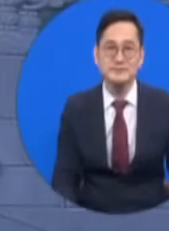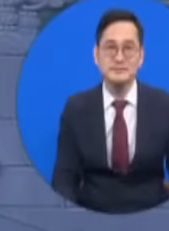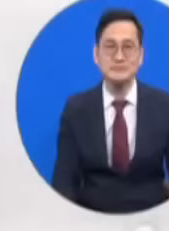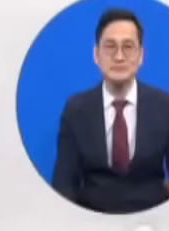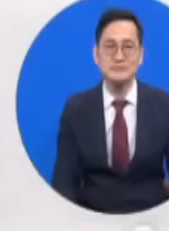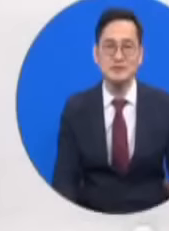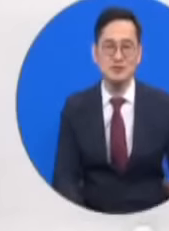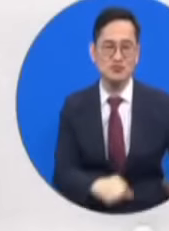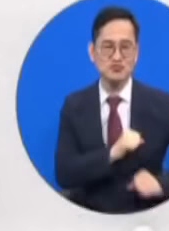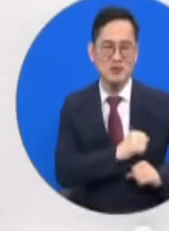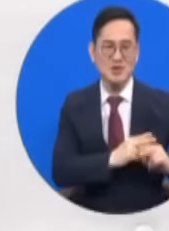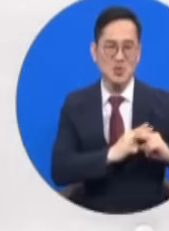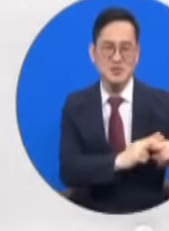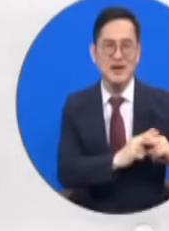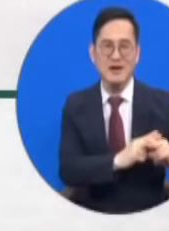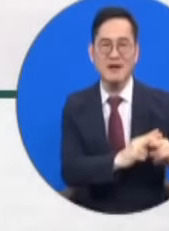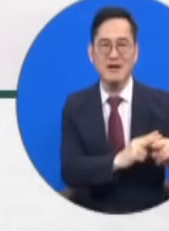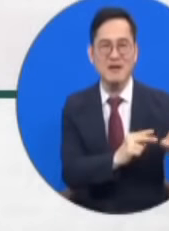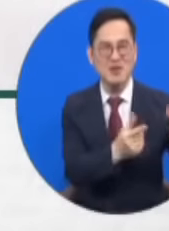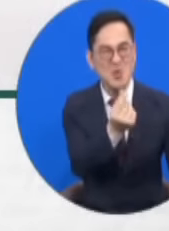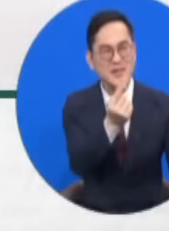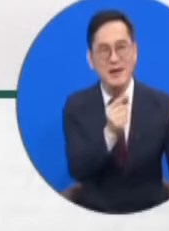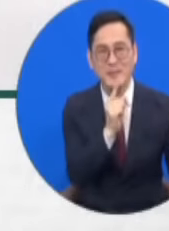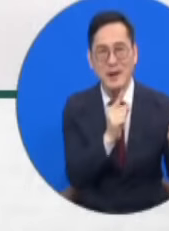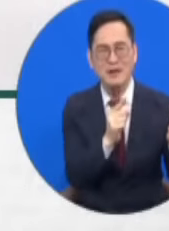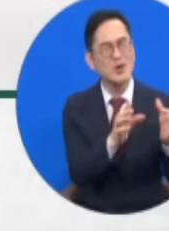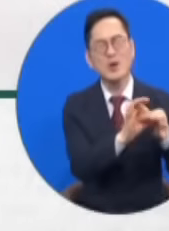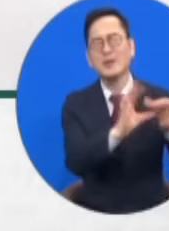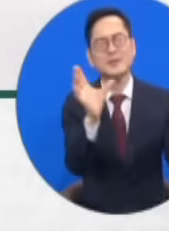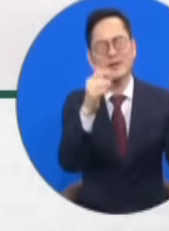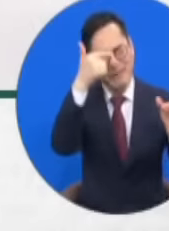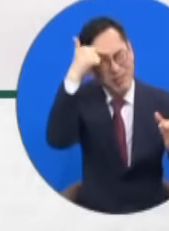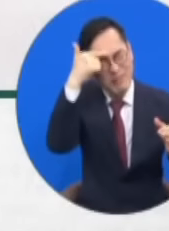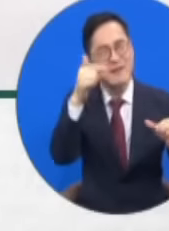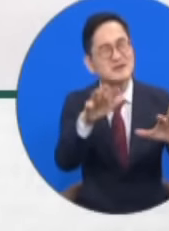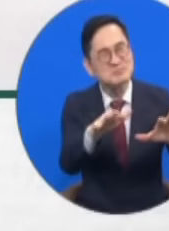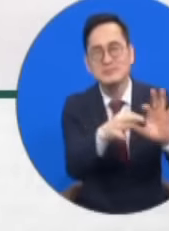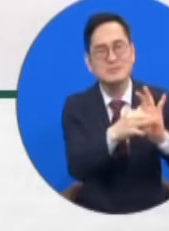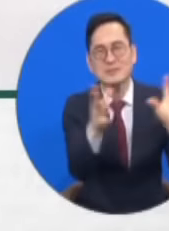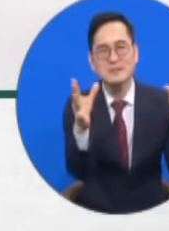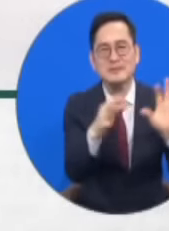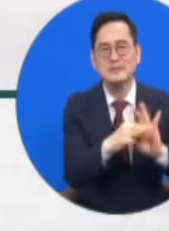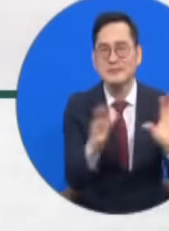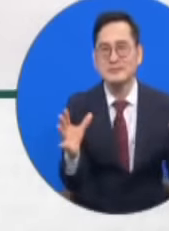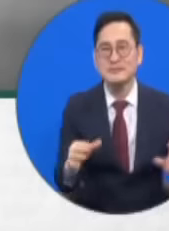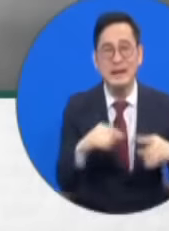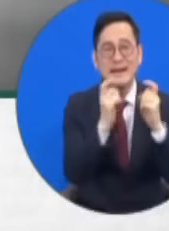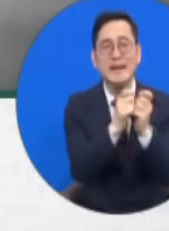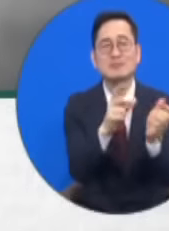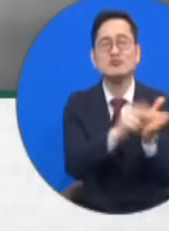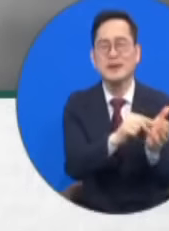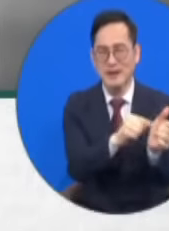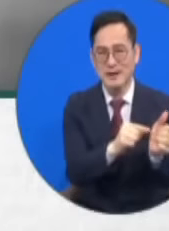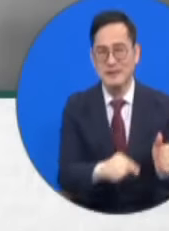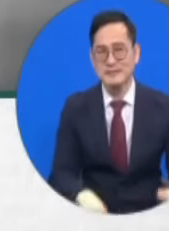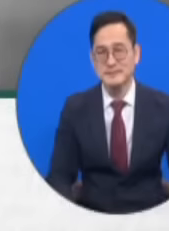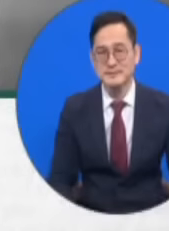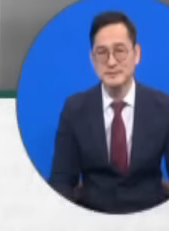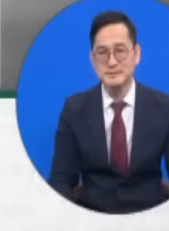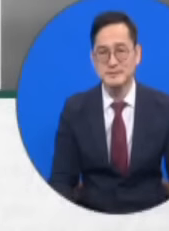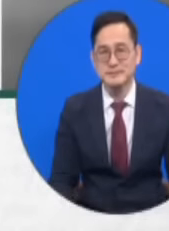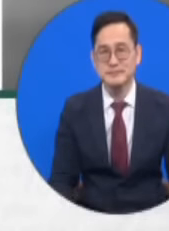독재 후회를 했지 백골 단원은 상관이 없잖아요. 또 그게 어느 때 얘기입니까? 그리고 저게 이제 개인적인 일탈이에요. 막말